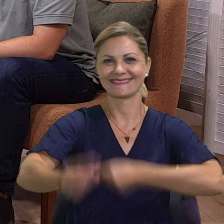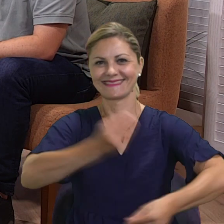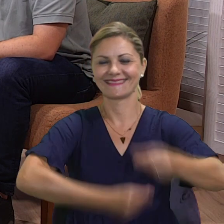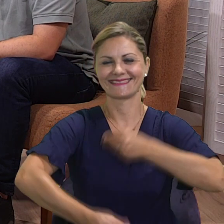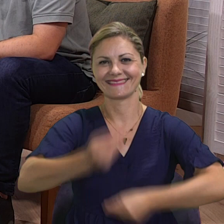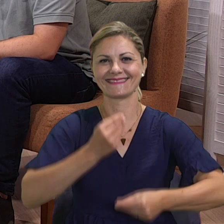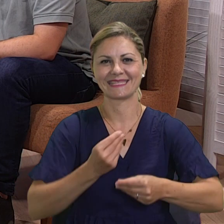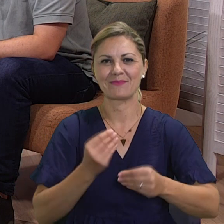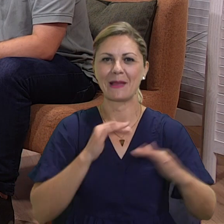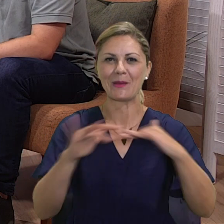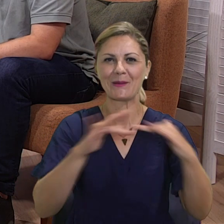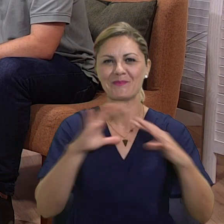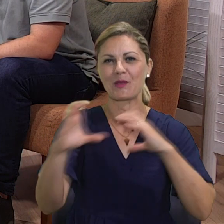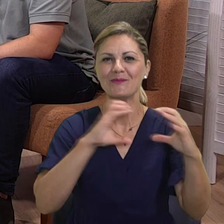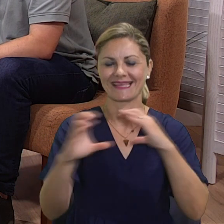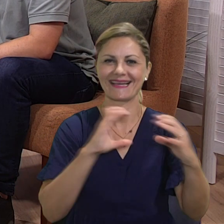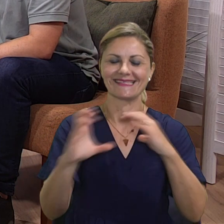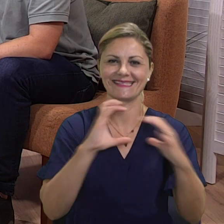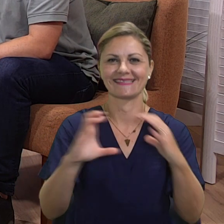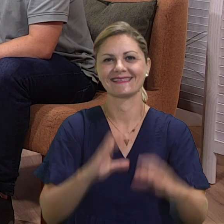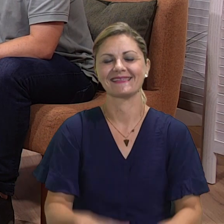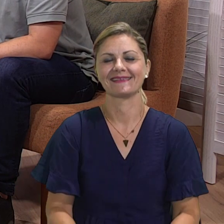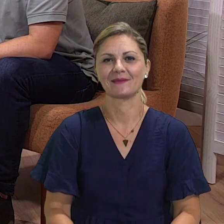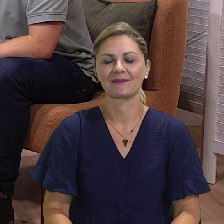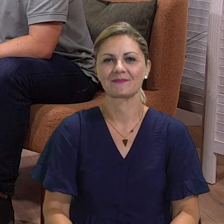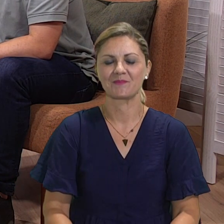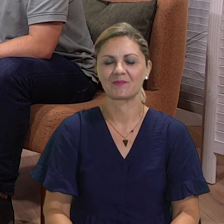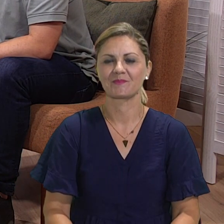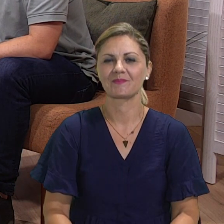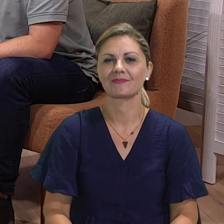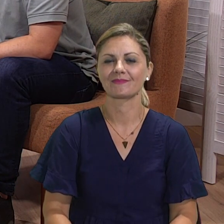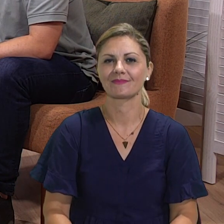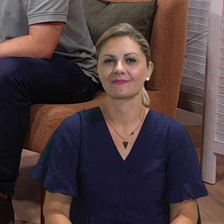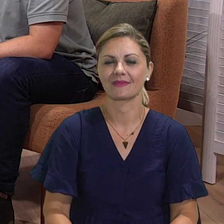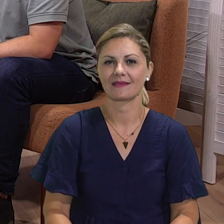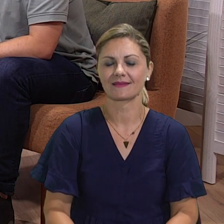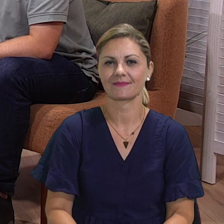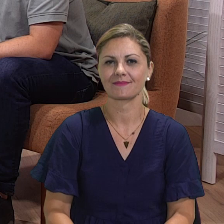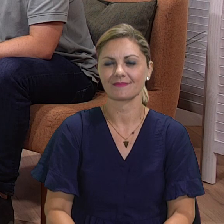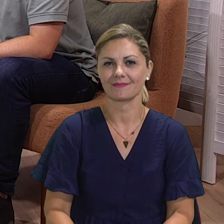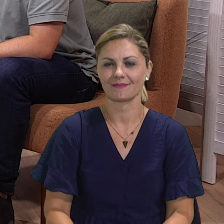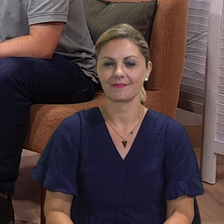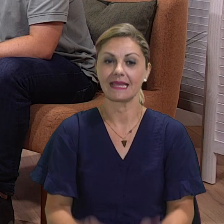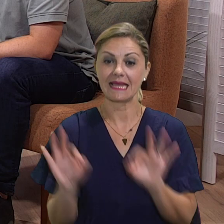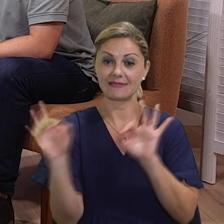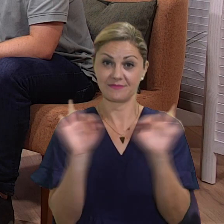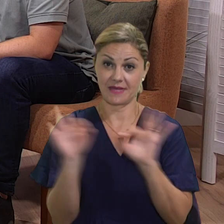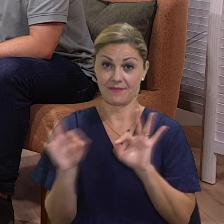prokomentirati, prodiskutirati, pročakulati, proronjat, progrintat, o tome kako ova naša besida i